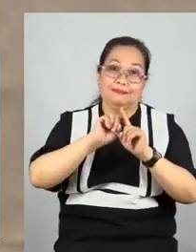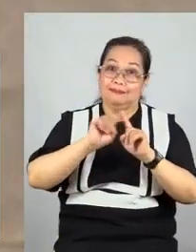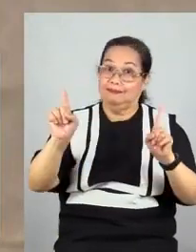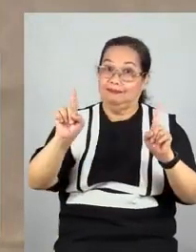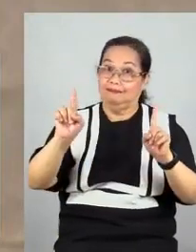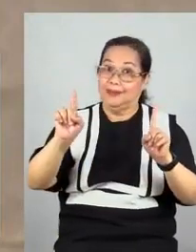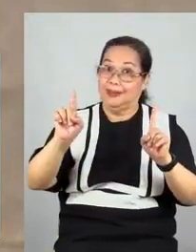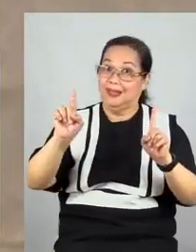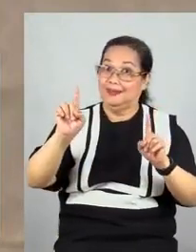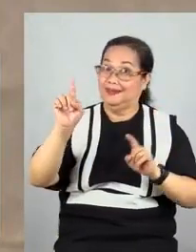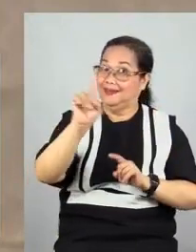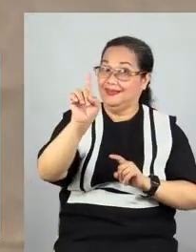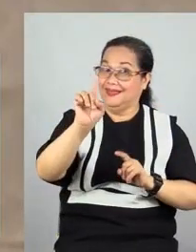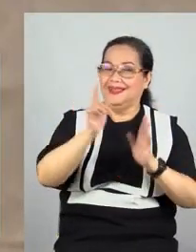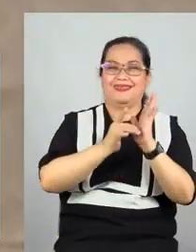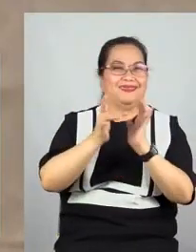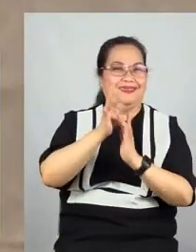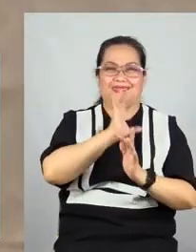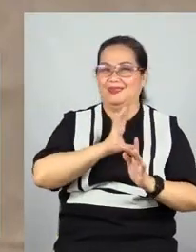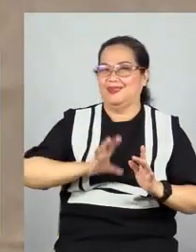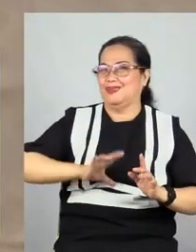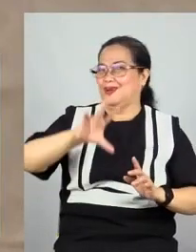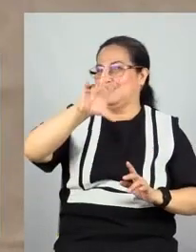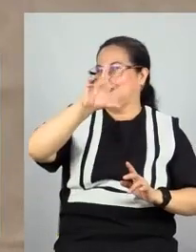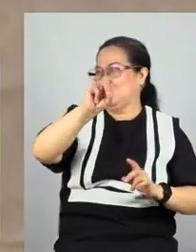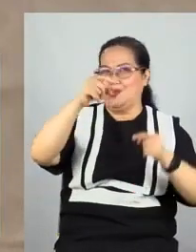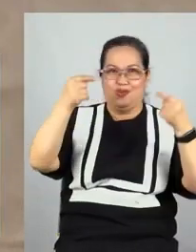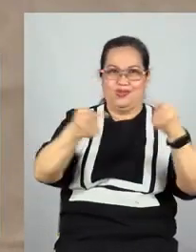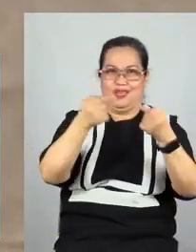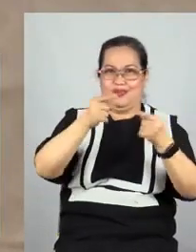without sin." Yun po ang diferensya.